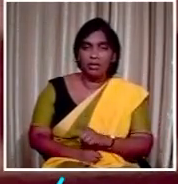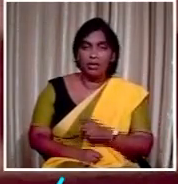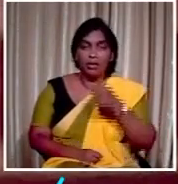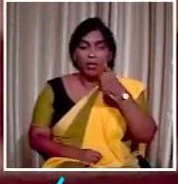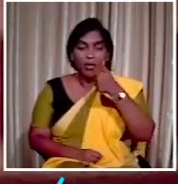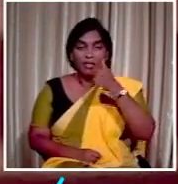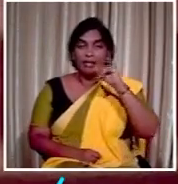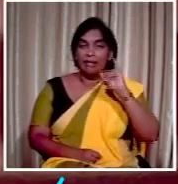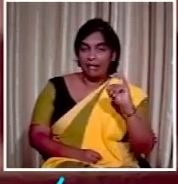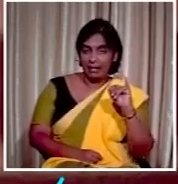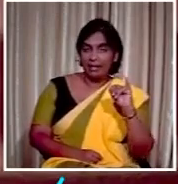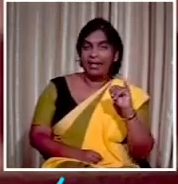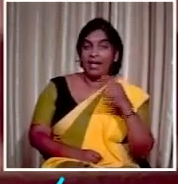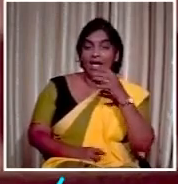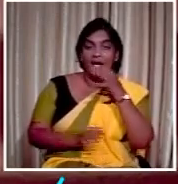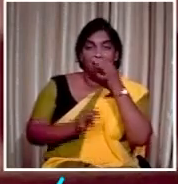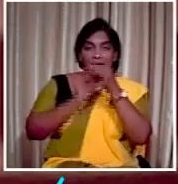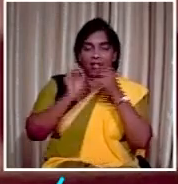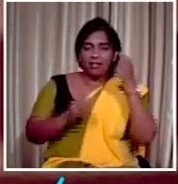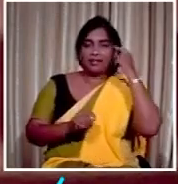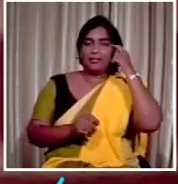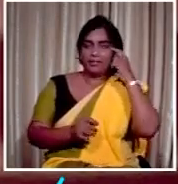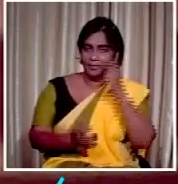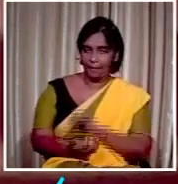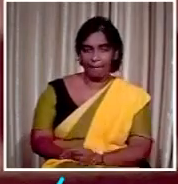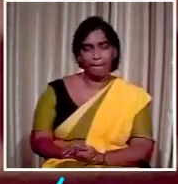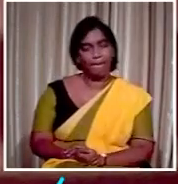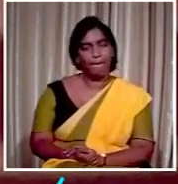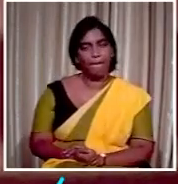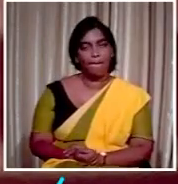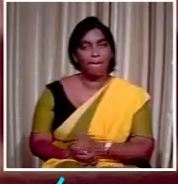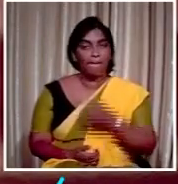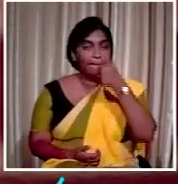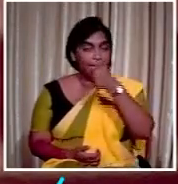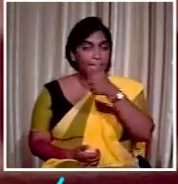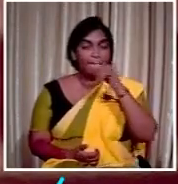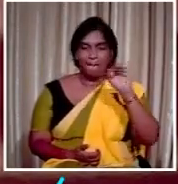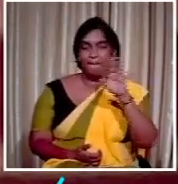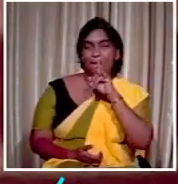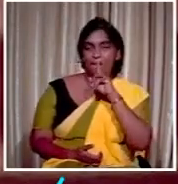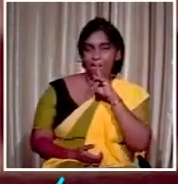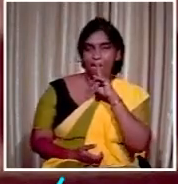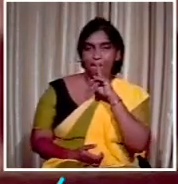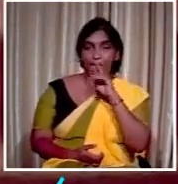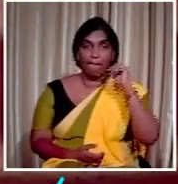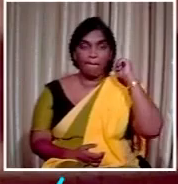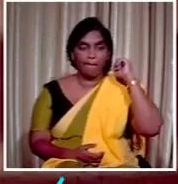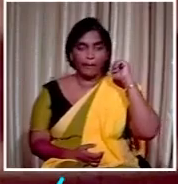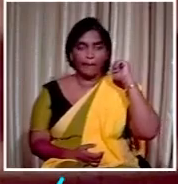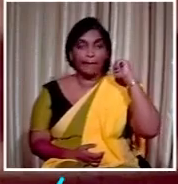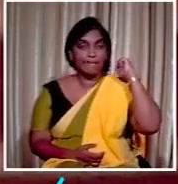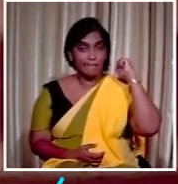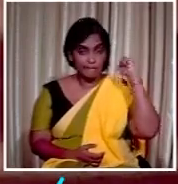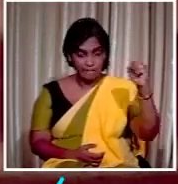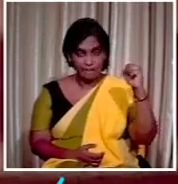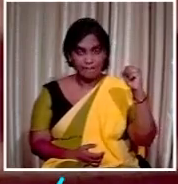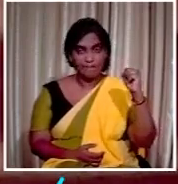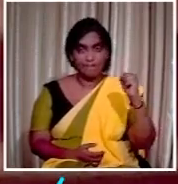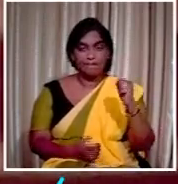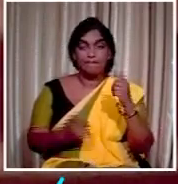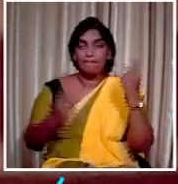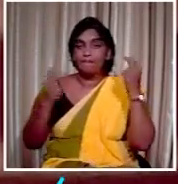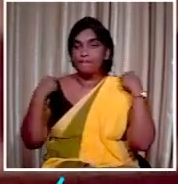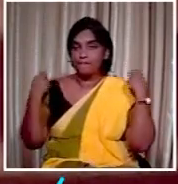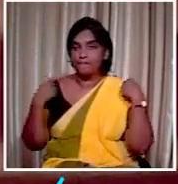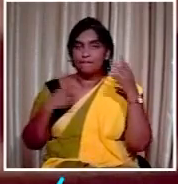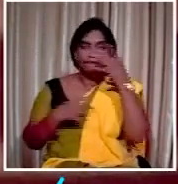යස කතාව පොඩ්ඩක් මතක් වෙනවා සුබයි යසයි කියන රජු රජතුමයි දොරටු පාලයි